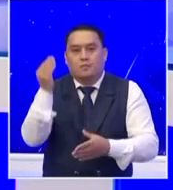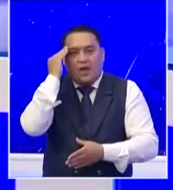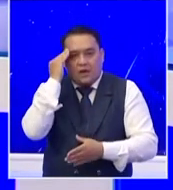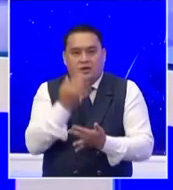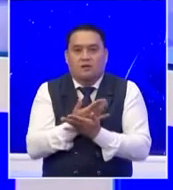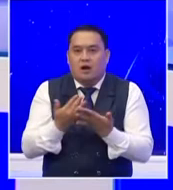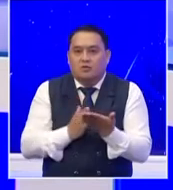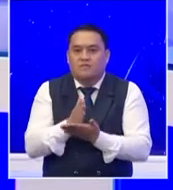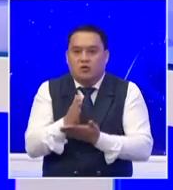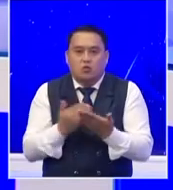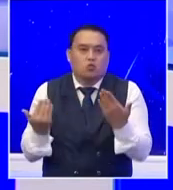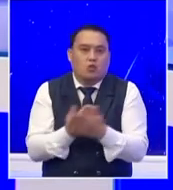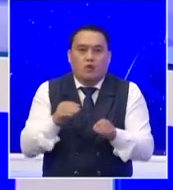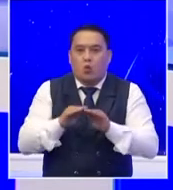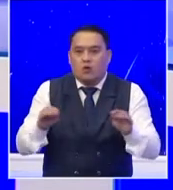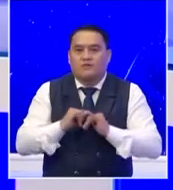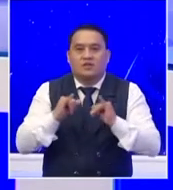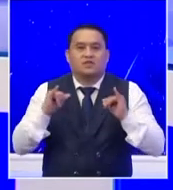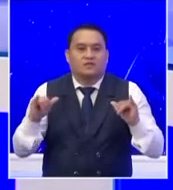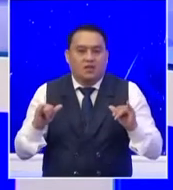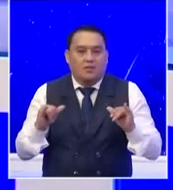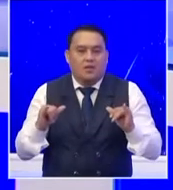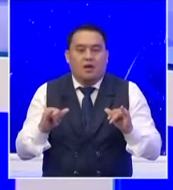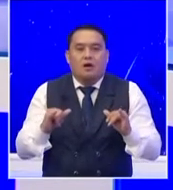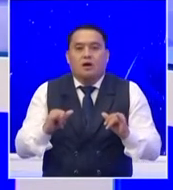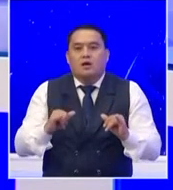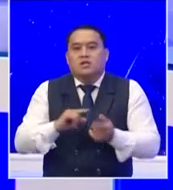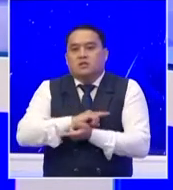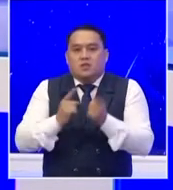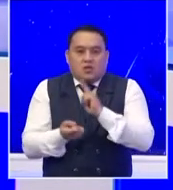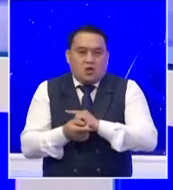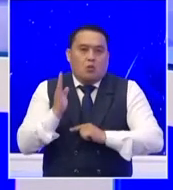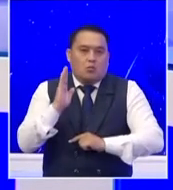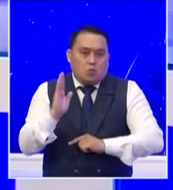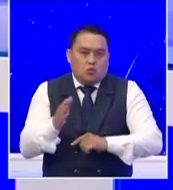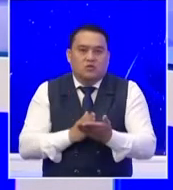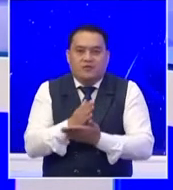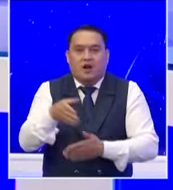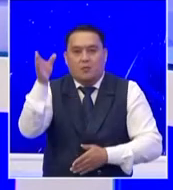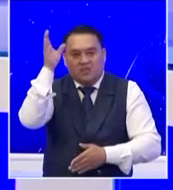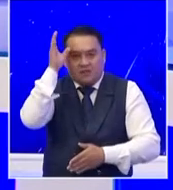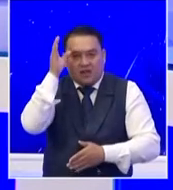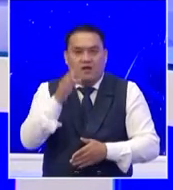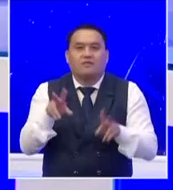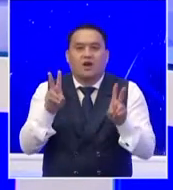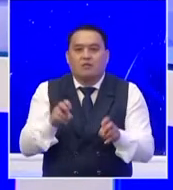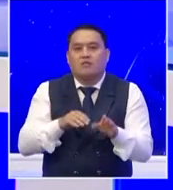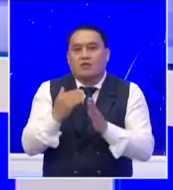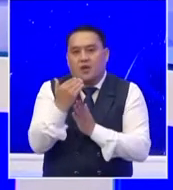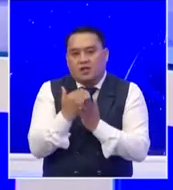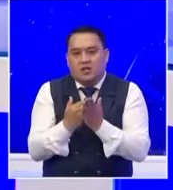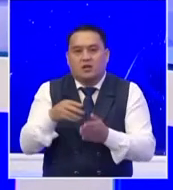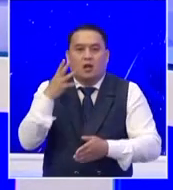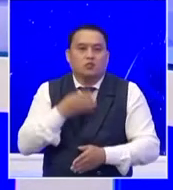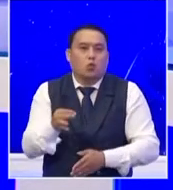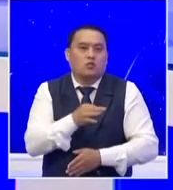ряд отраслей выйдут на новый уровень развития. В частности, грандиозные изменения в этом году ожидают сферу образования. В рамках реализации программы в